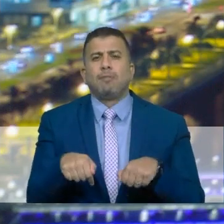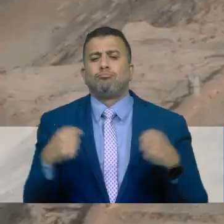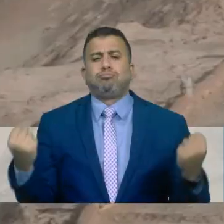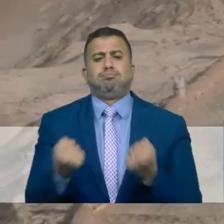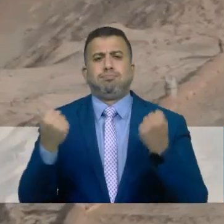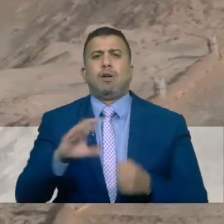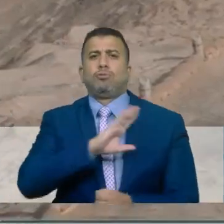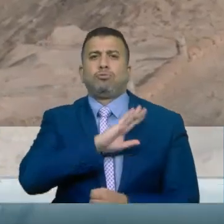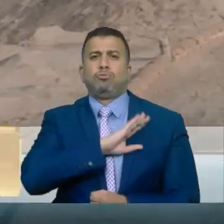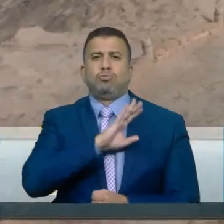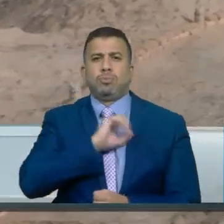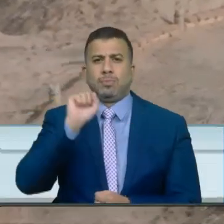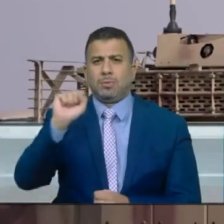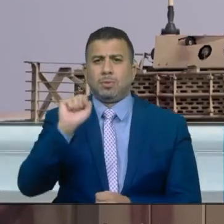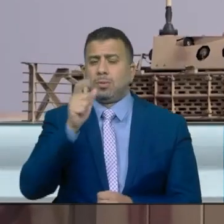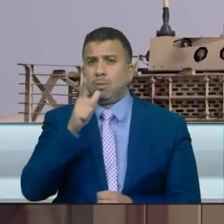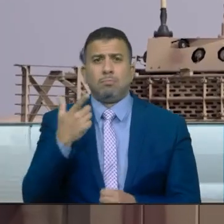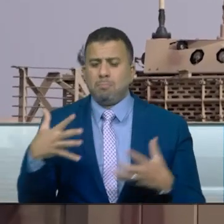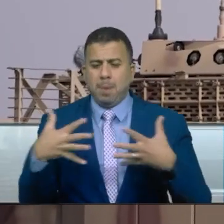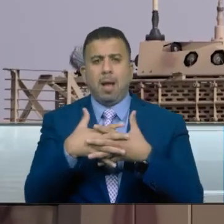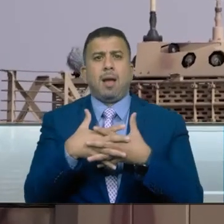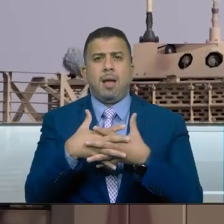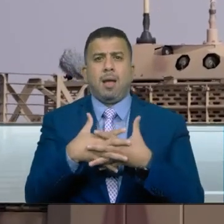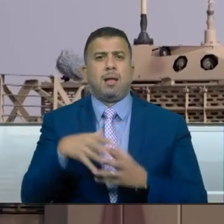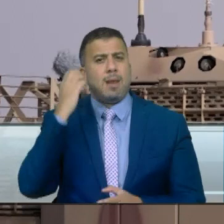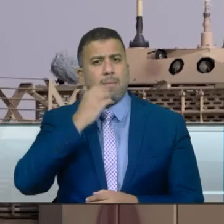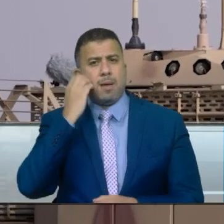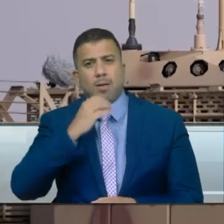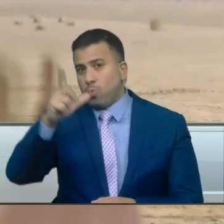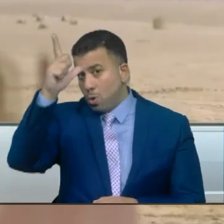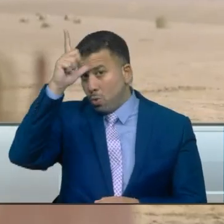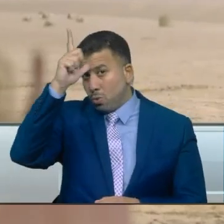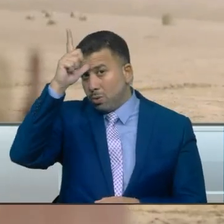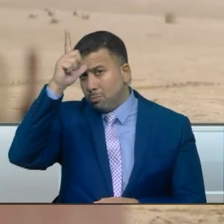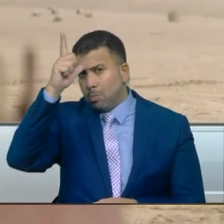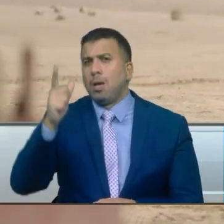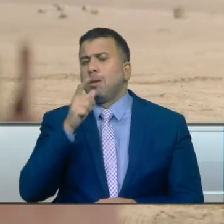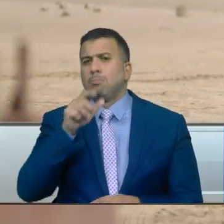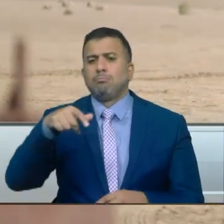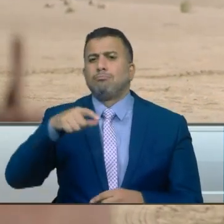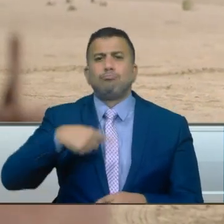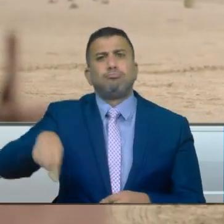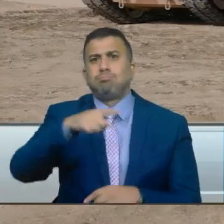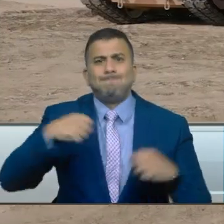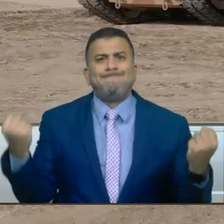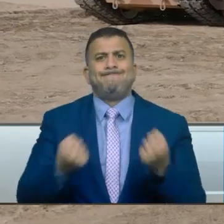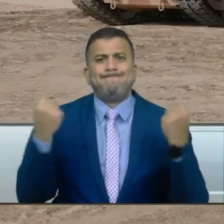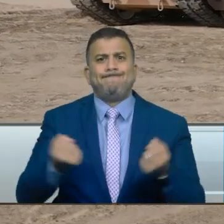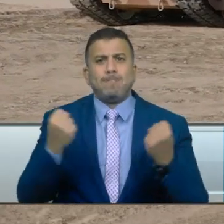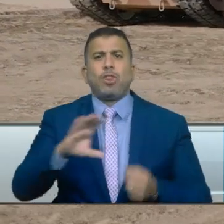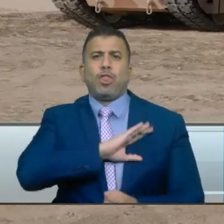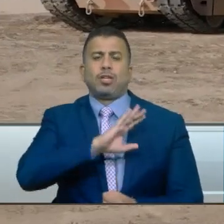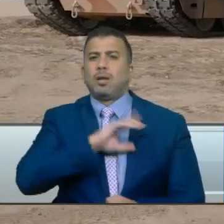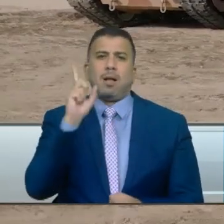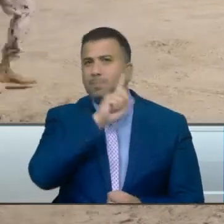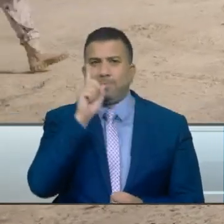تمرينا عسكريا تعبويا مشتركا بين دوله الامارات والاردن جرى في ميدان تدريب في